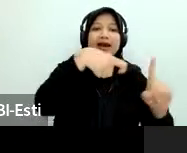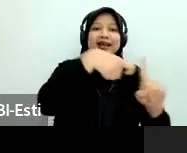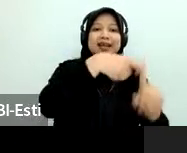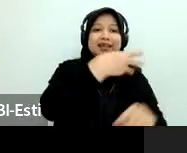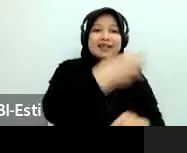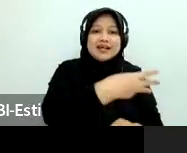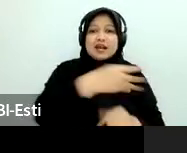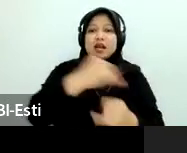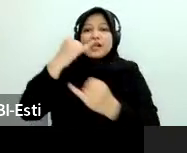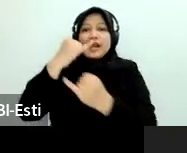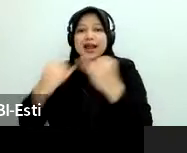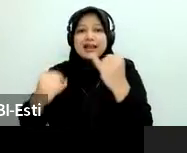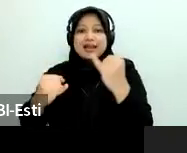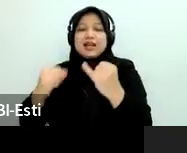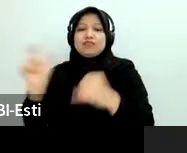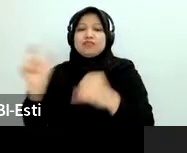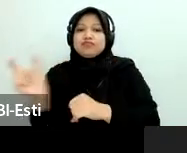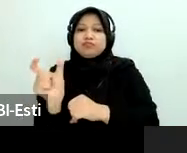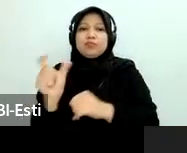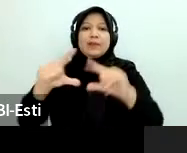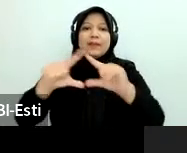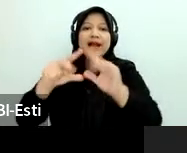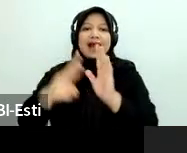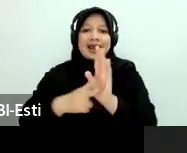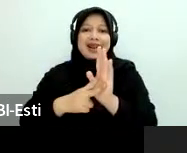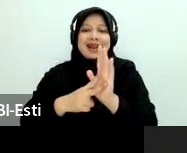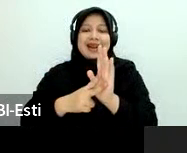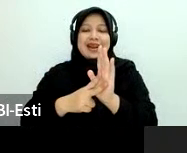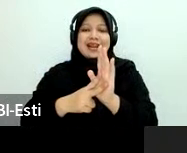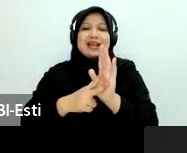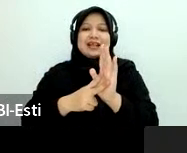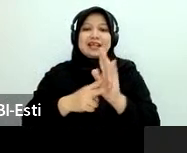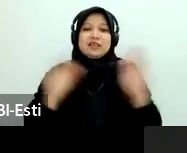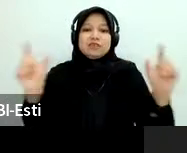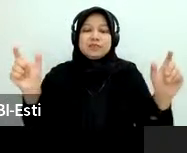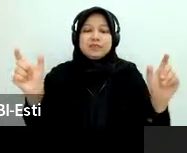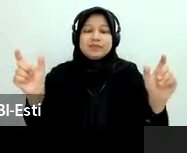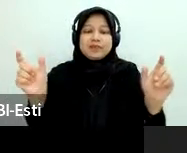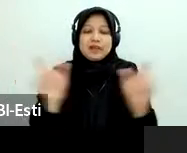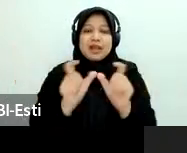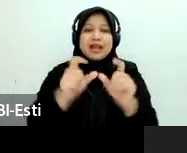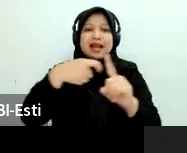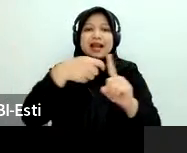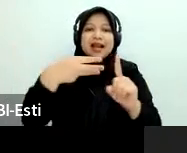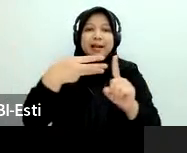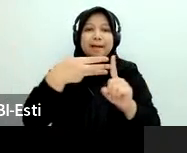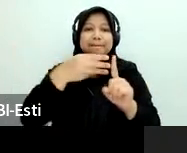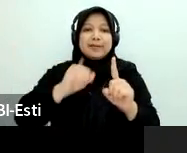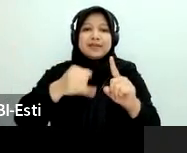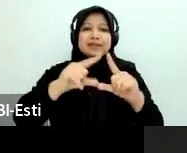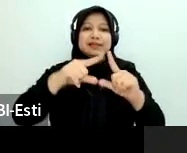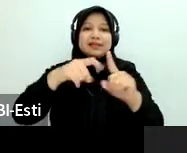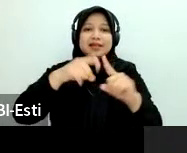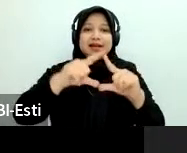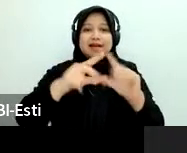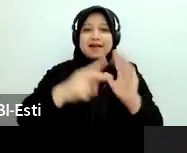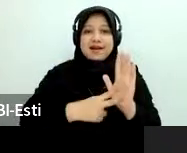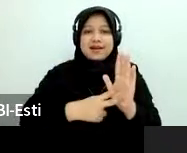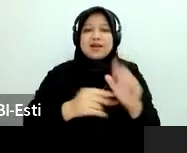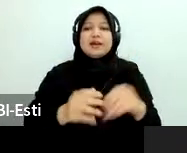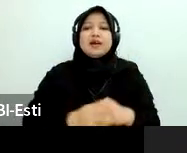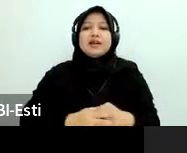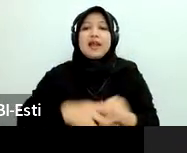Sasi akar kata bijak tersebut dan KBBI disini menunjukkan